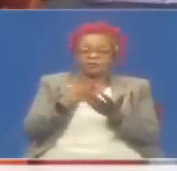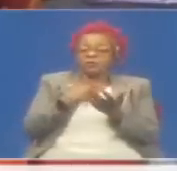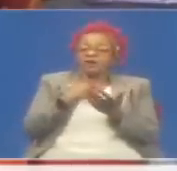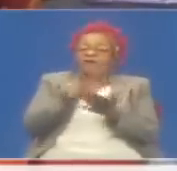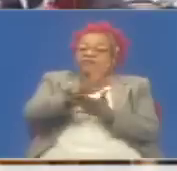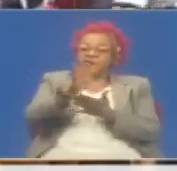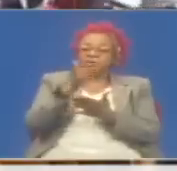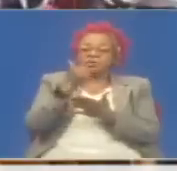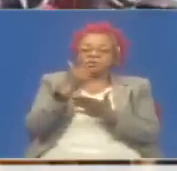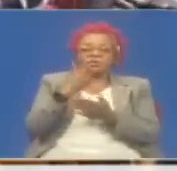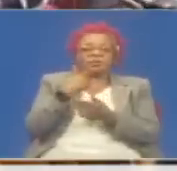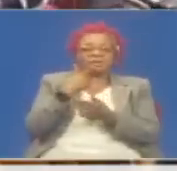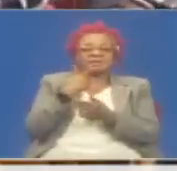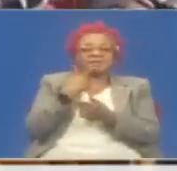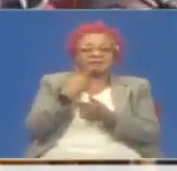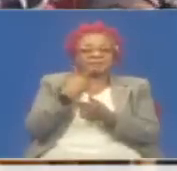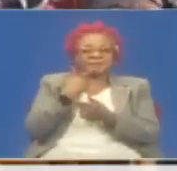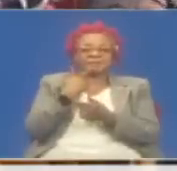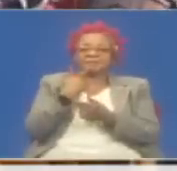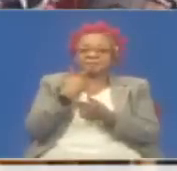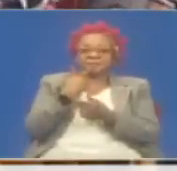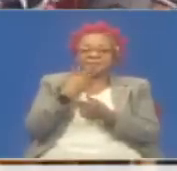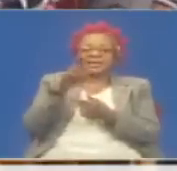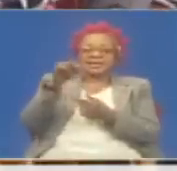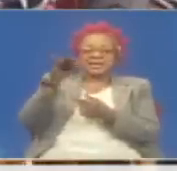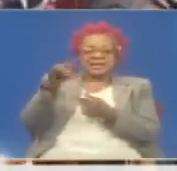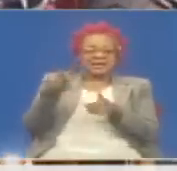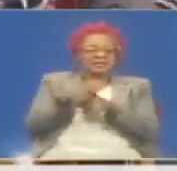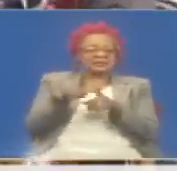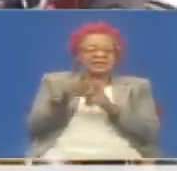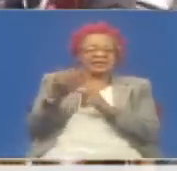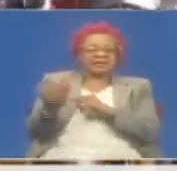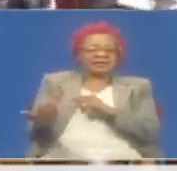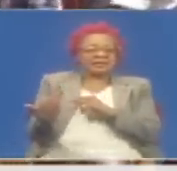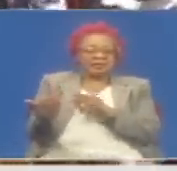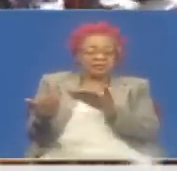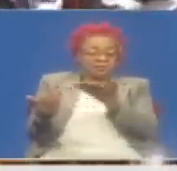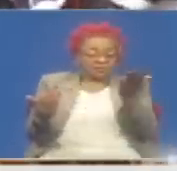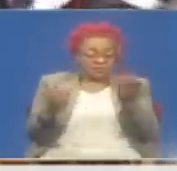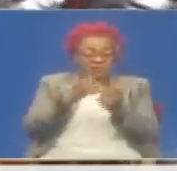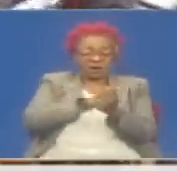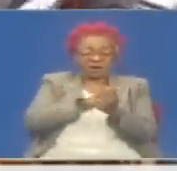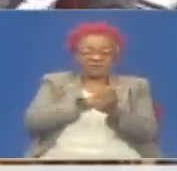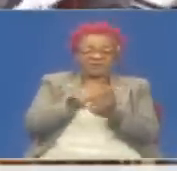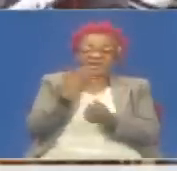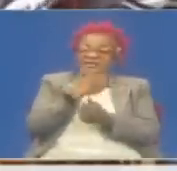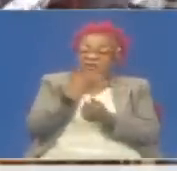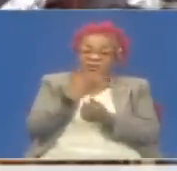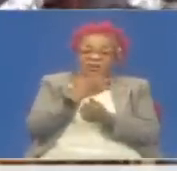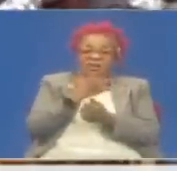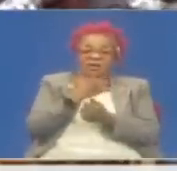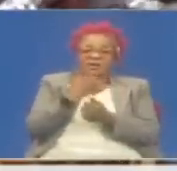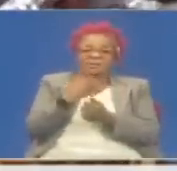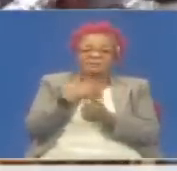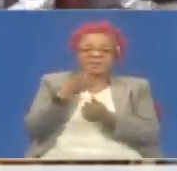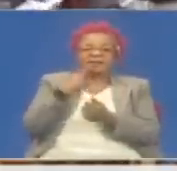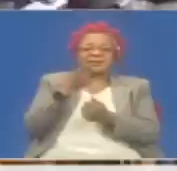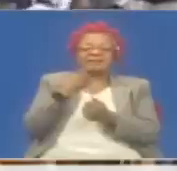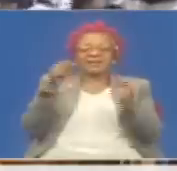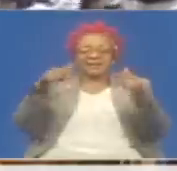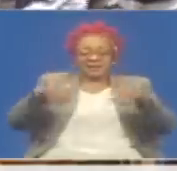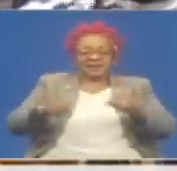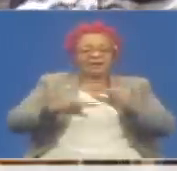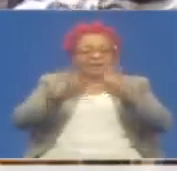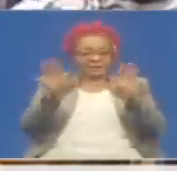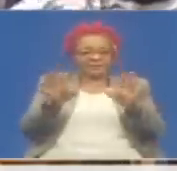katika siasa. Nyinyi bado mko nyuma ya Rigathi Gachagua. Mnampenda kabisa. Mimi niseme hapa Mount